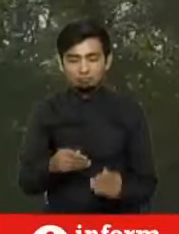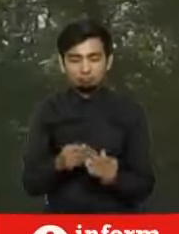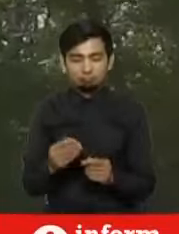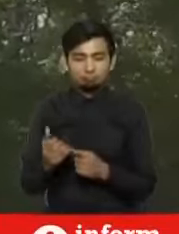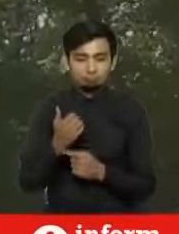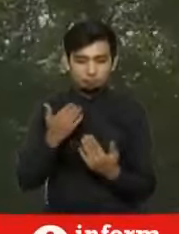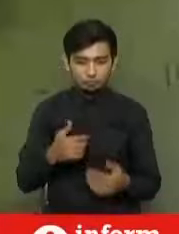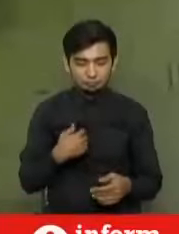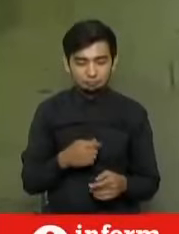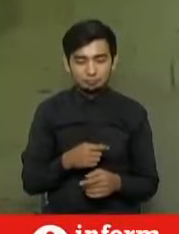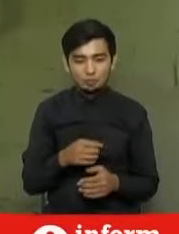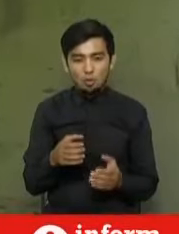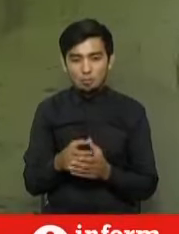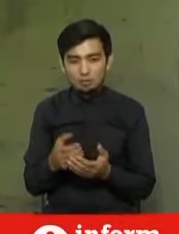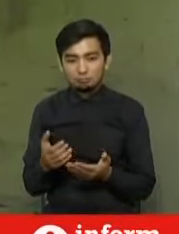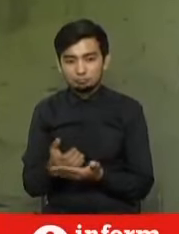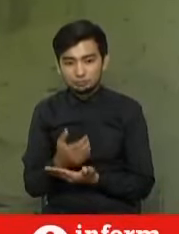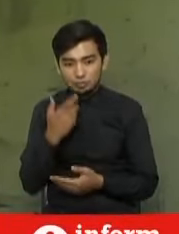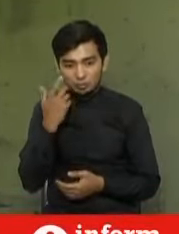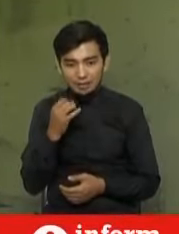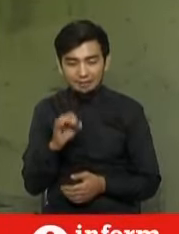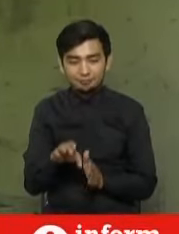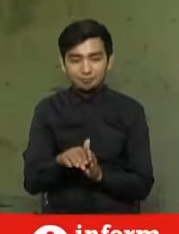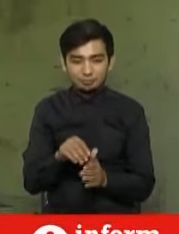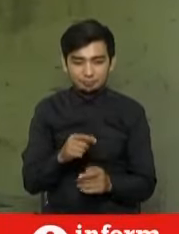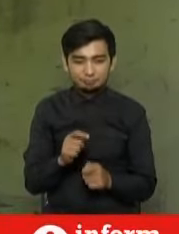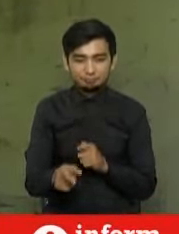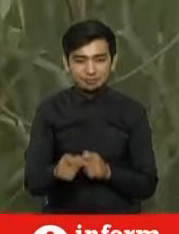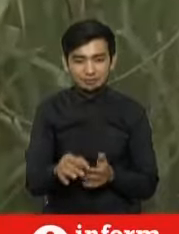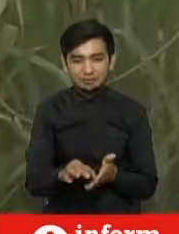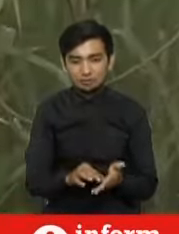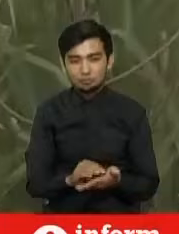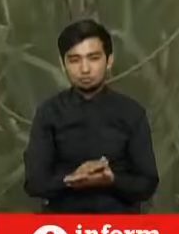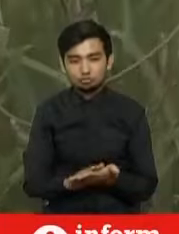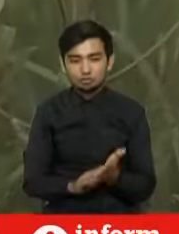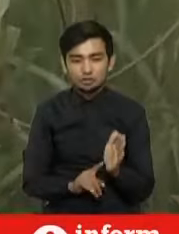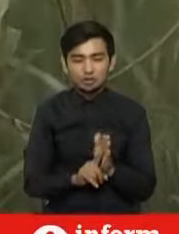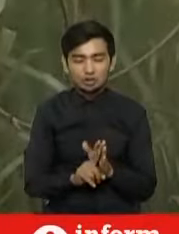айтты. Мердігер мекеме анықталғаннан кейін жұмыс бірден басталады екен.